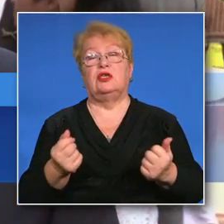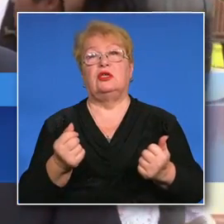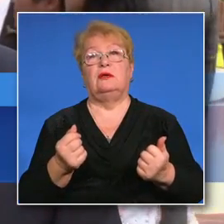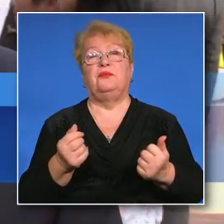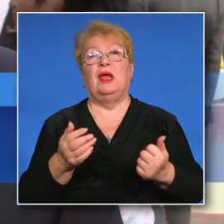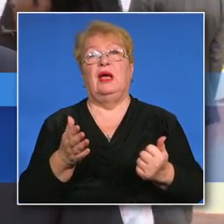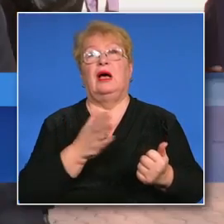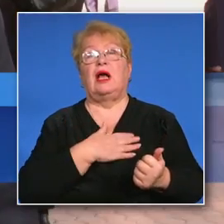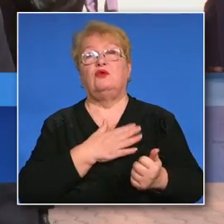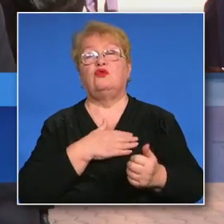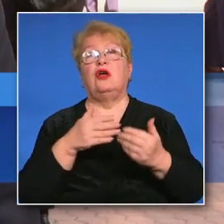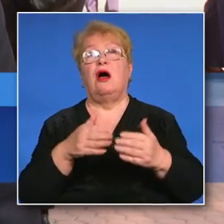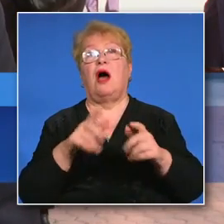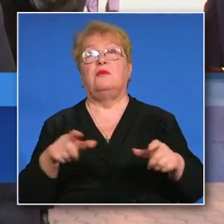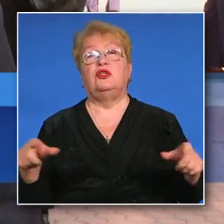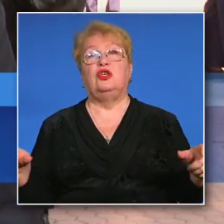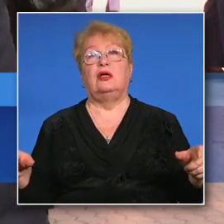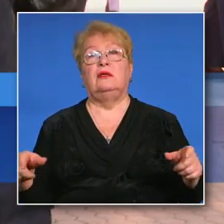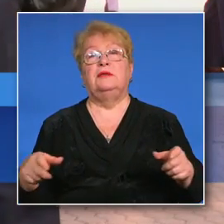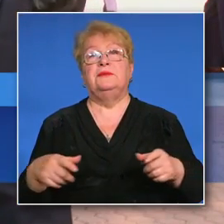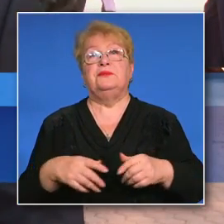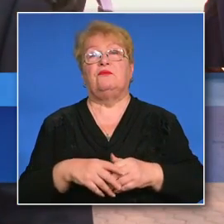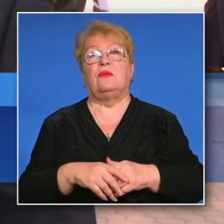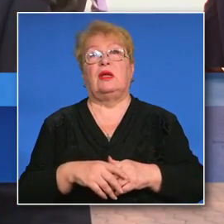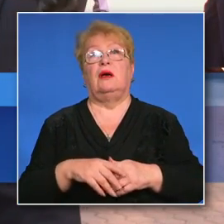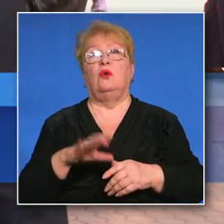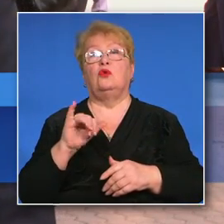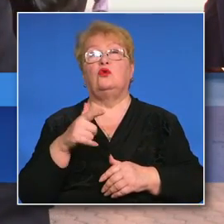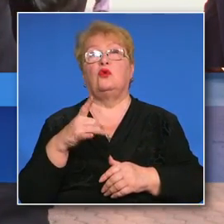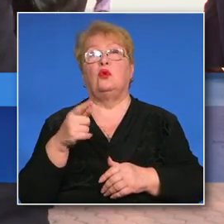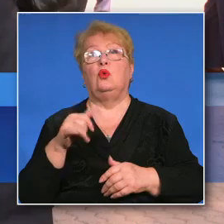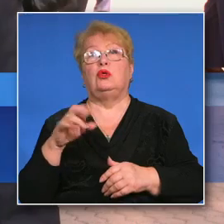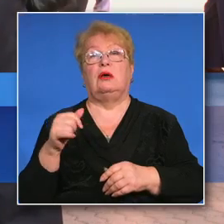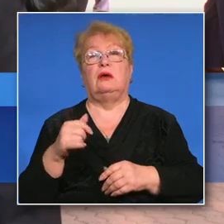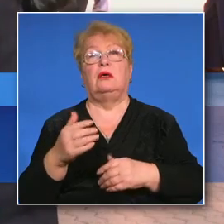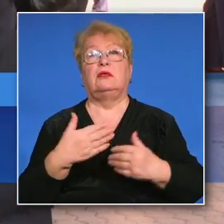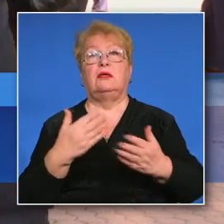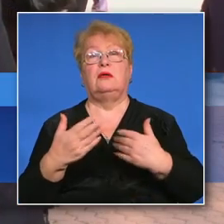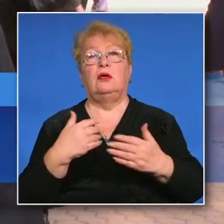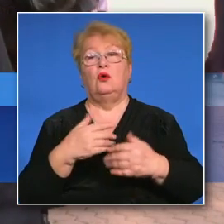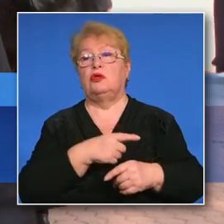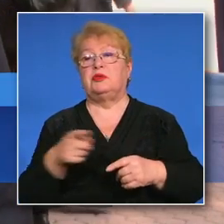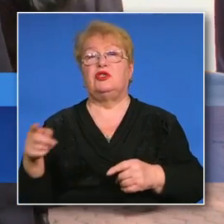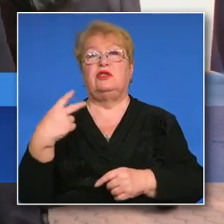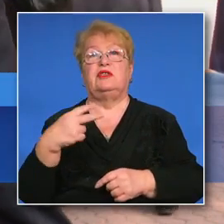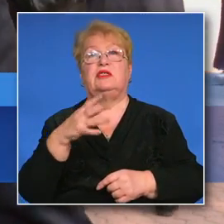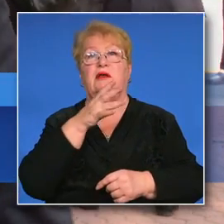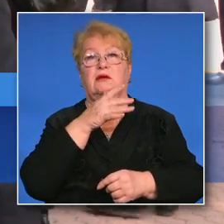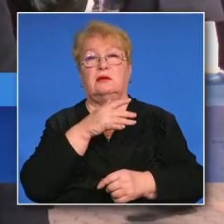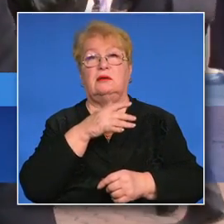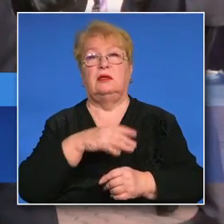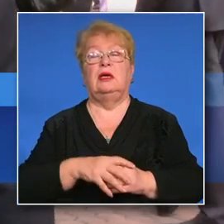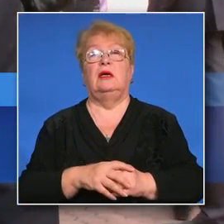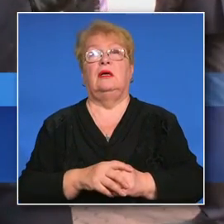радушием гомельчан. Точек соприкосновения с Гомелем у Сургута очень много уже на протяжении 20 лет.